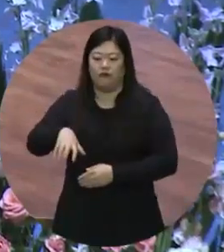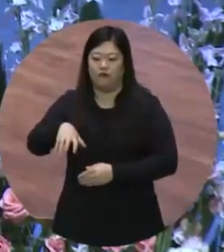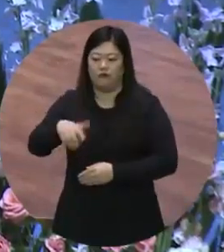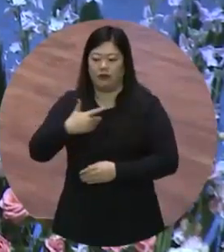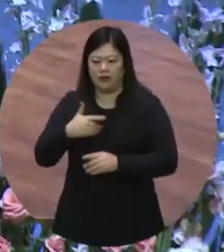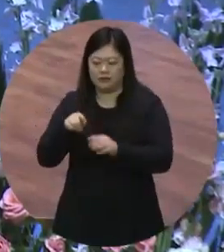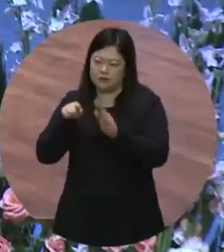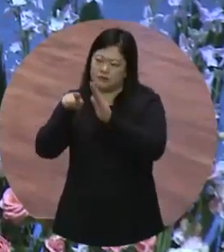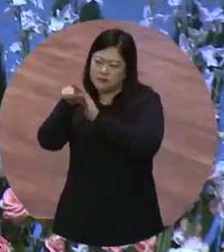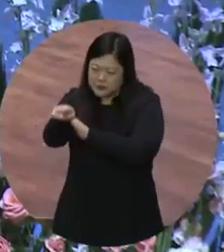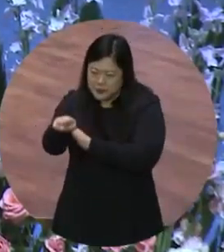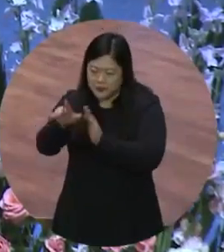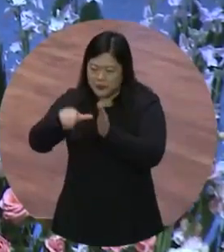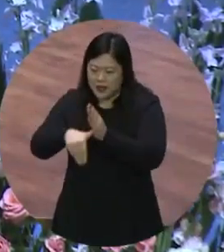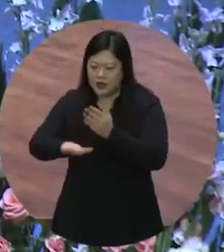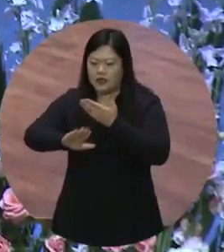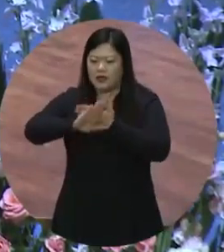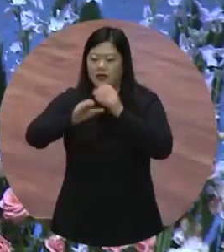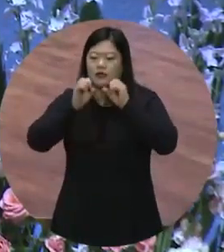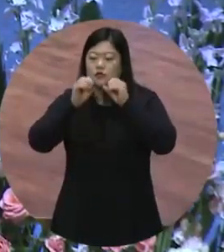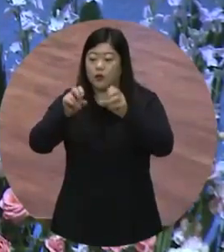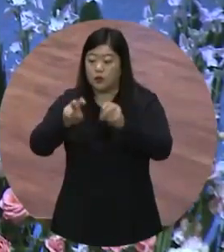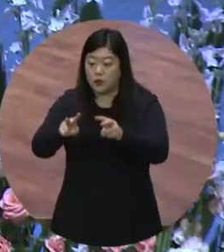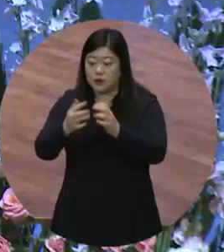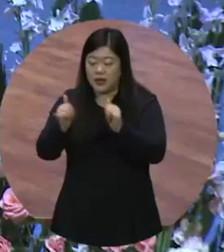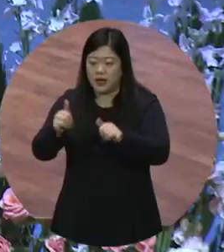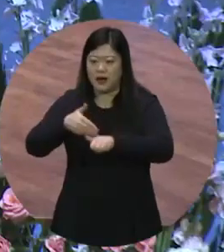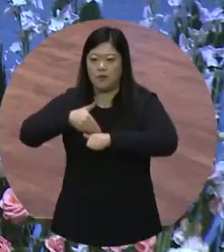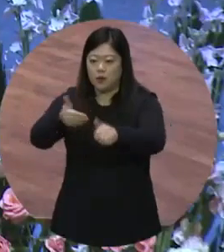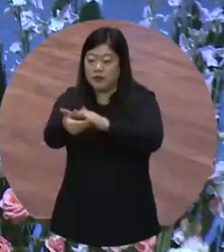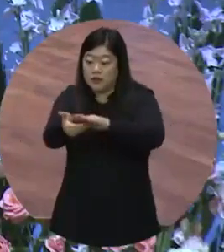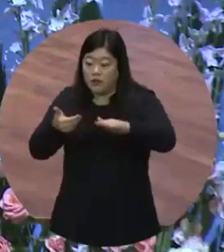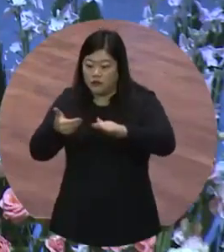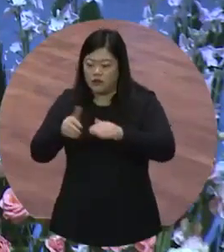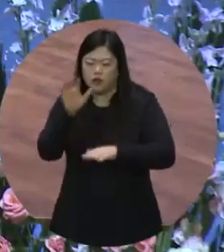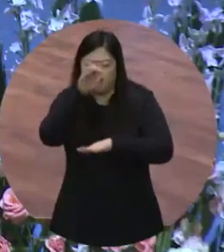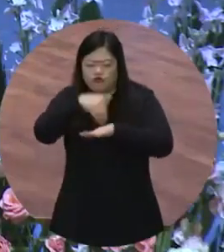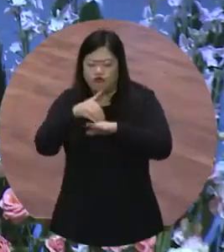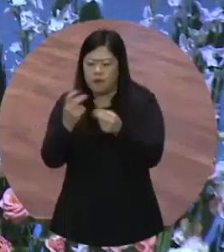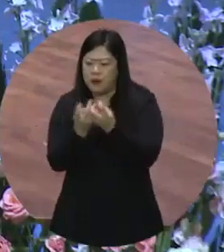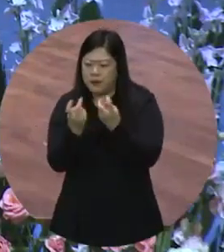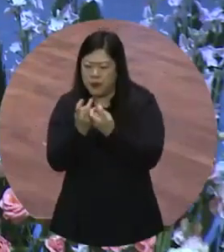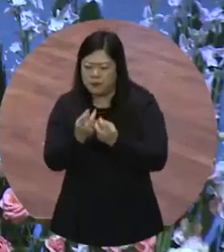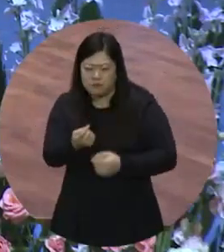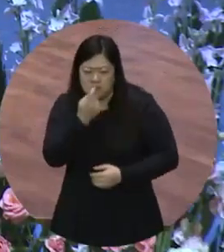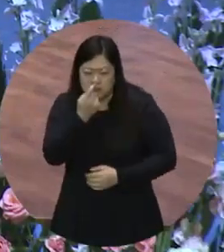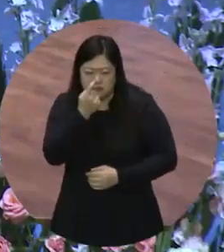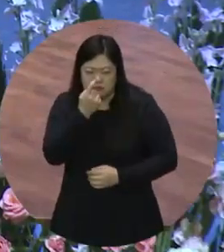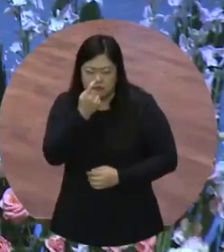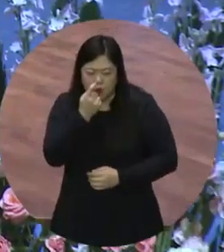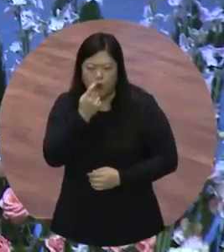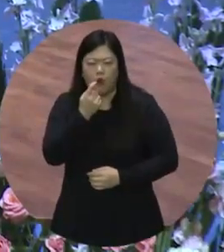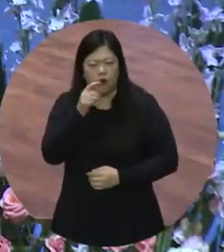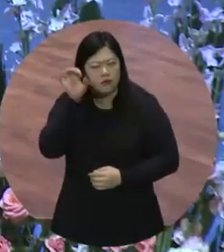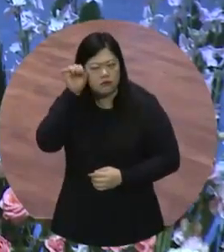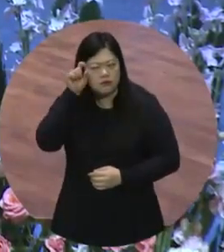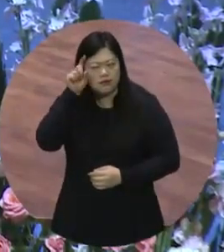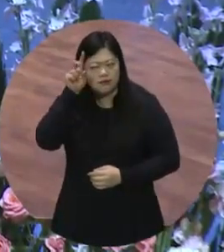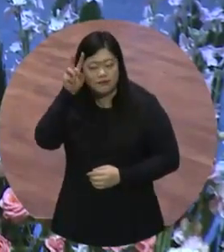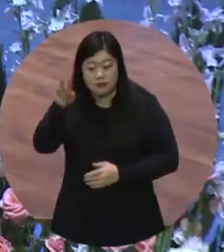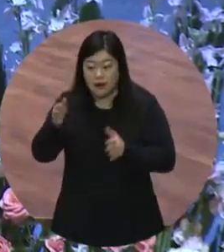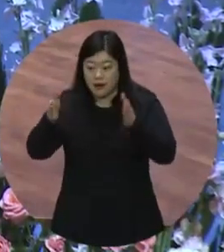가서 선교사들이 어떻게 훈련받고 있는가 한 며칠 동안 같이 합숙하면서